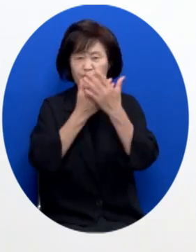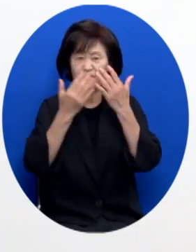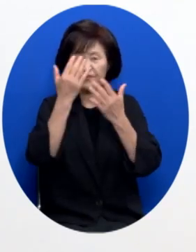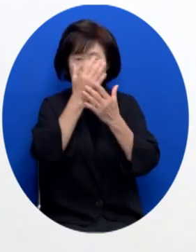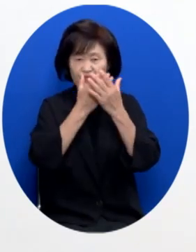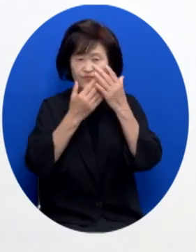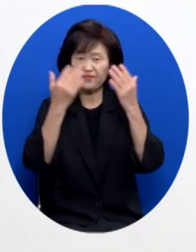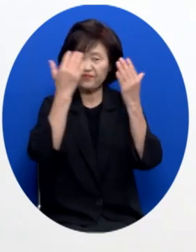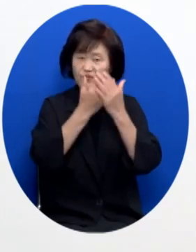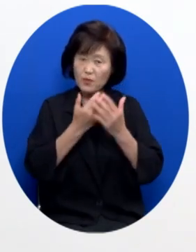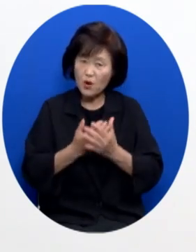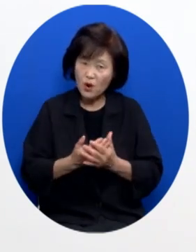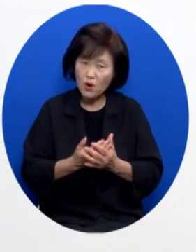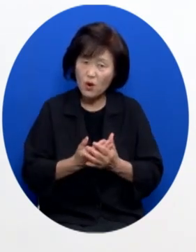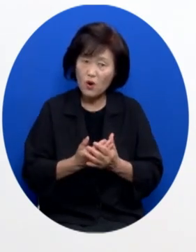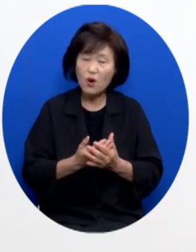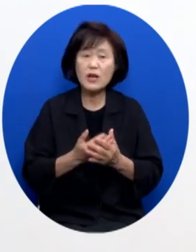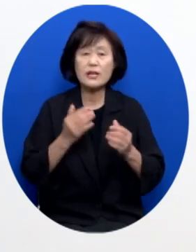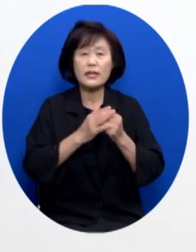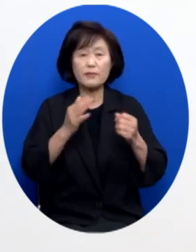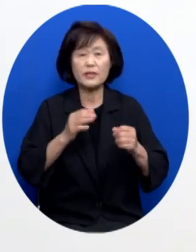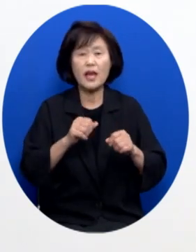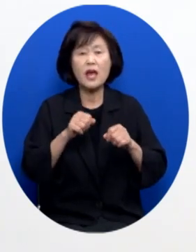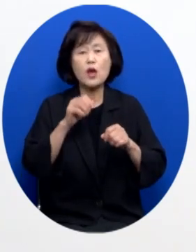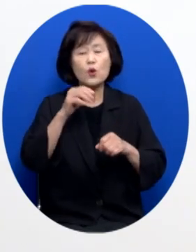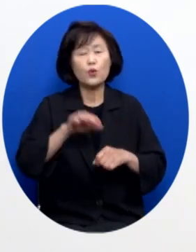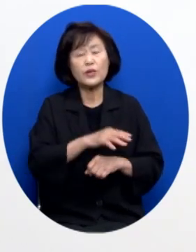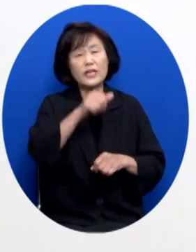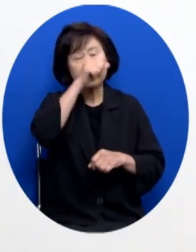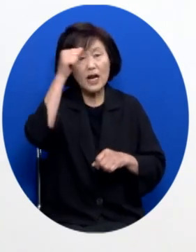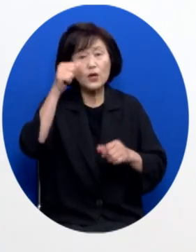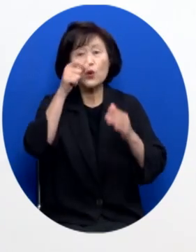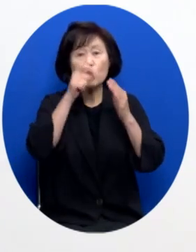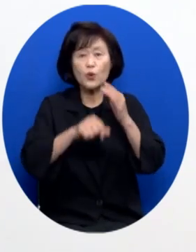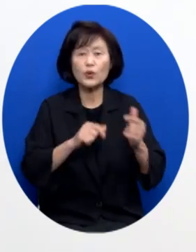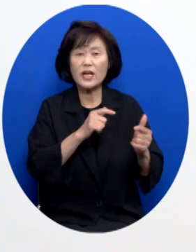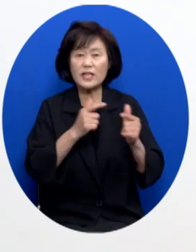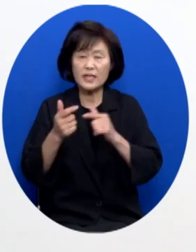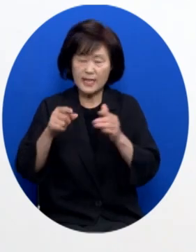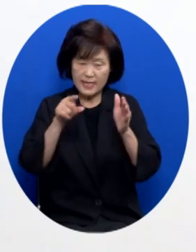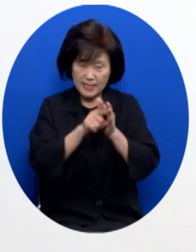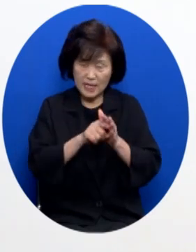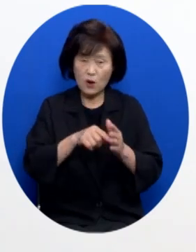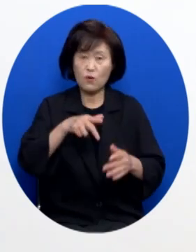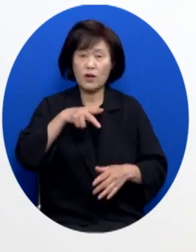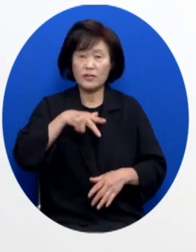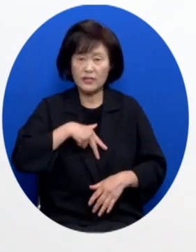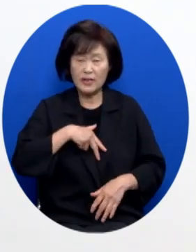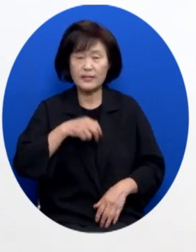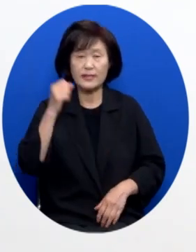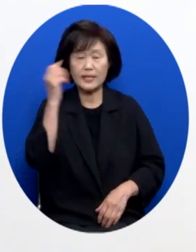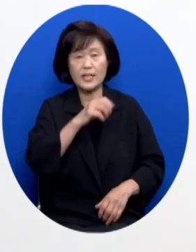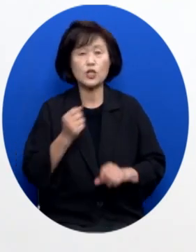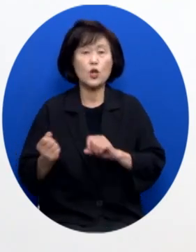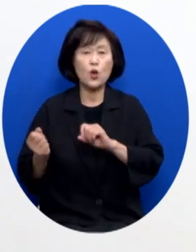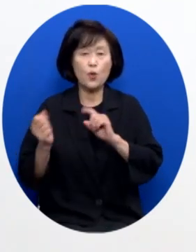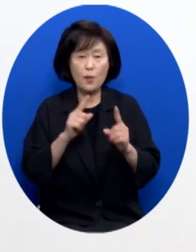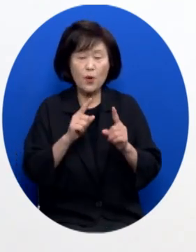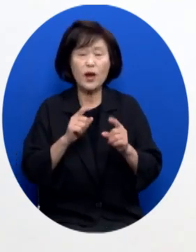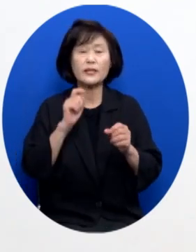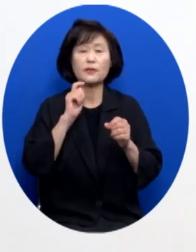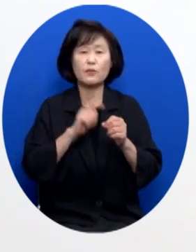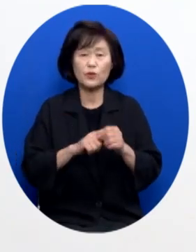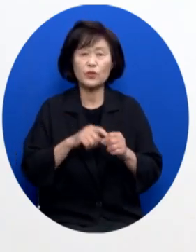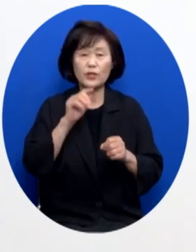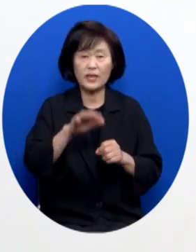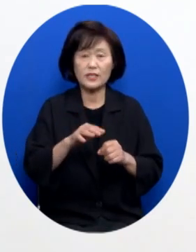날을 통해서 흩어져 있는 우리의 장로교회 이 신앙과 우리 정체성을 다시